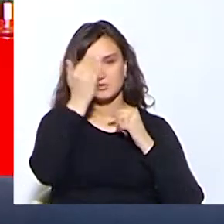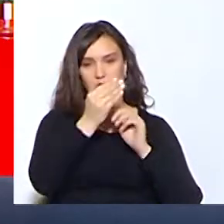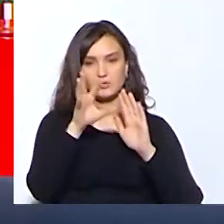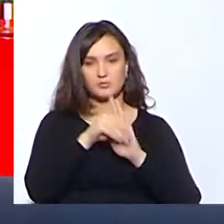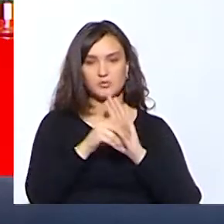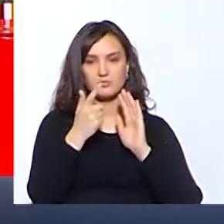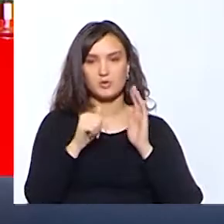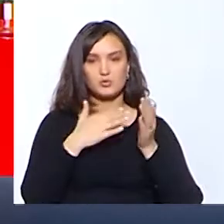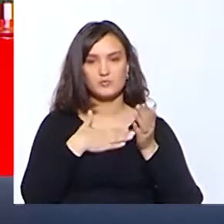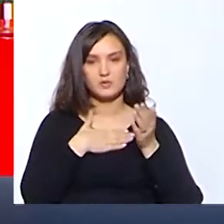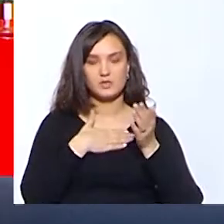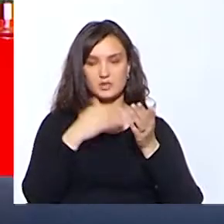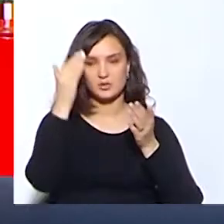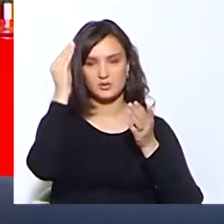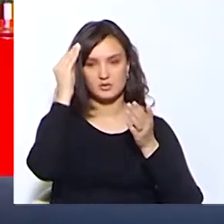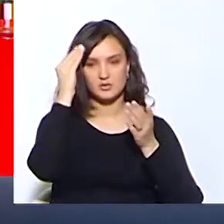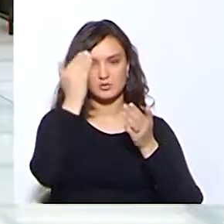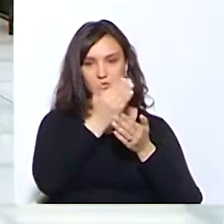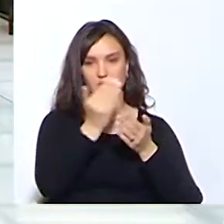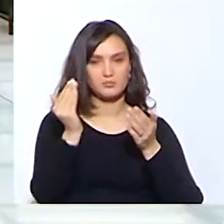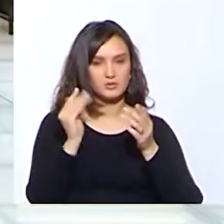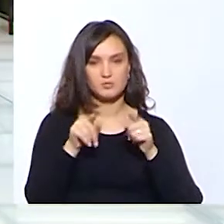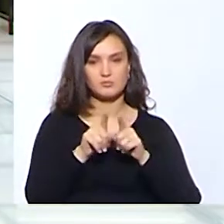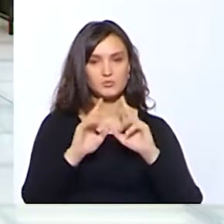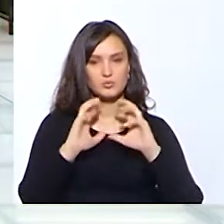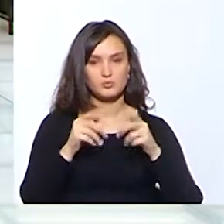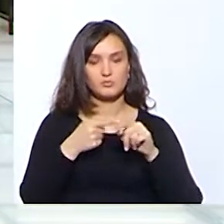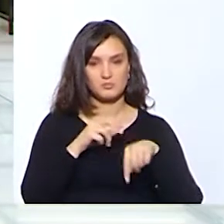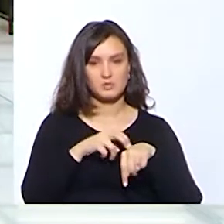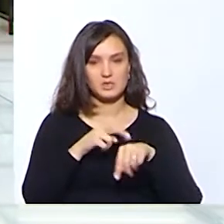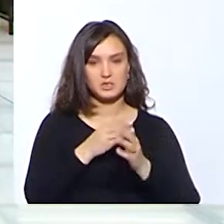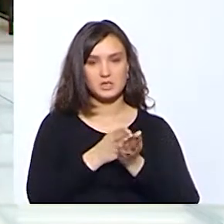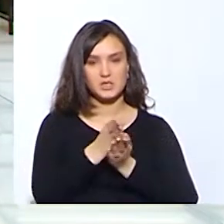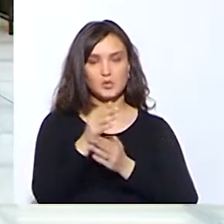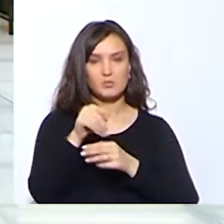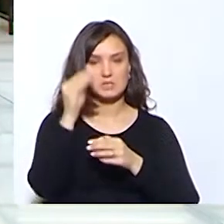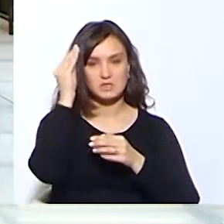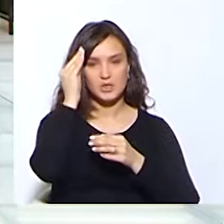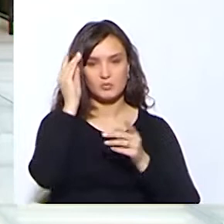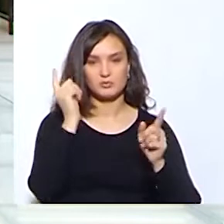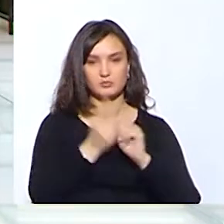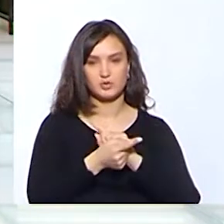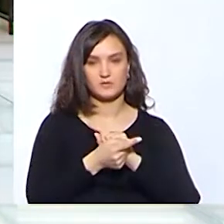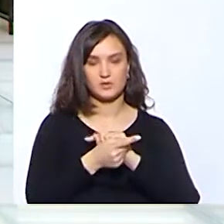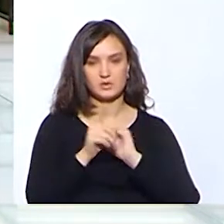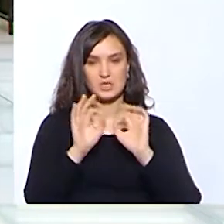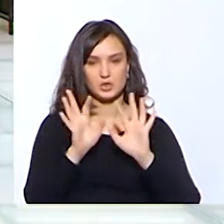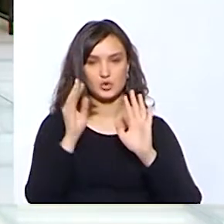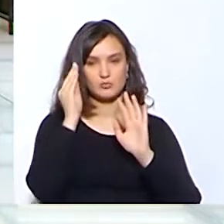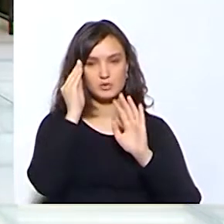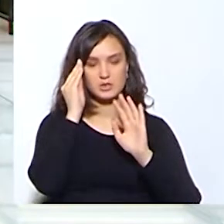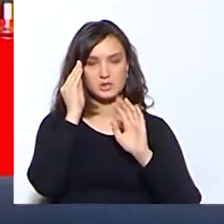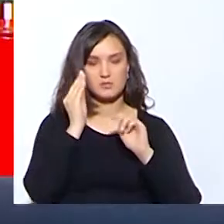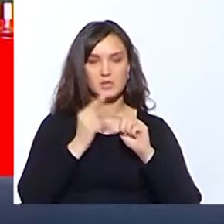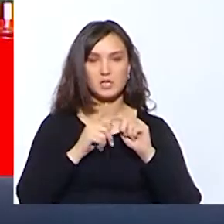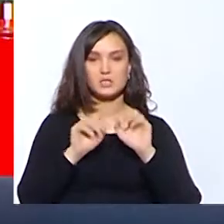ჩვენ საზოგადოებაში არა, მთელ მსოფლიოში ასეა და აქეთკენ მიდის მედიცინა, რომ ეს სტერეოტიპი შეცვალოს. Ლაპარაკია იმაზე,